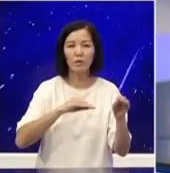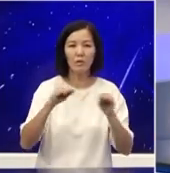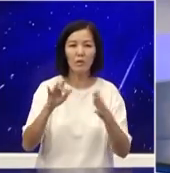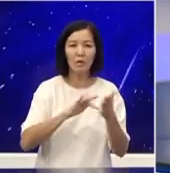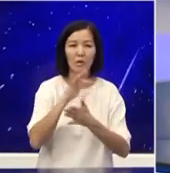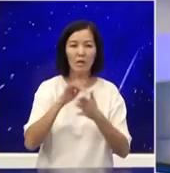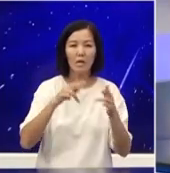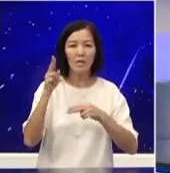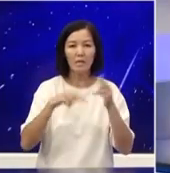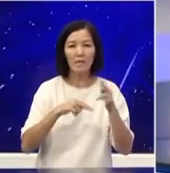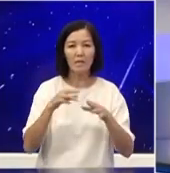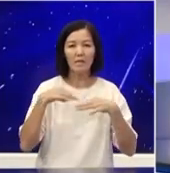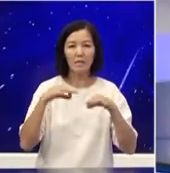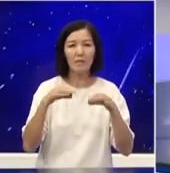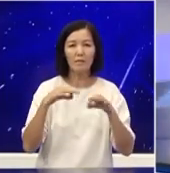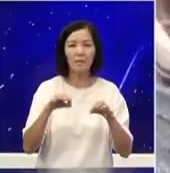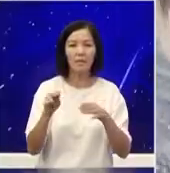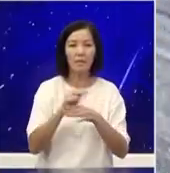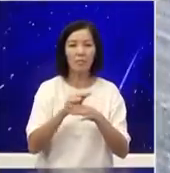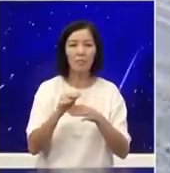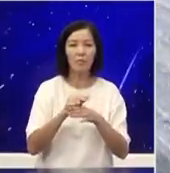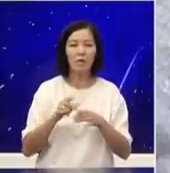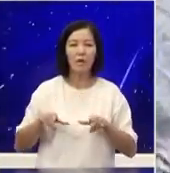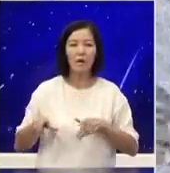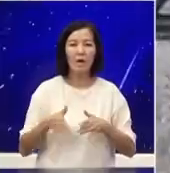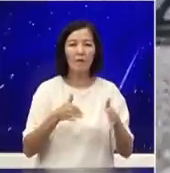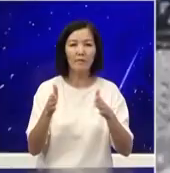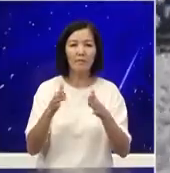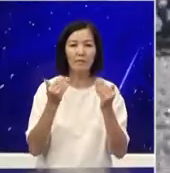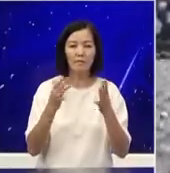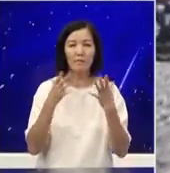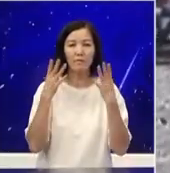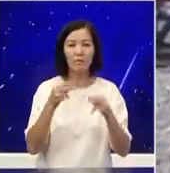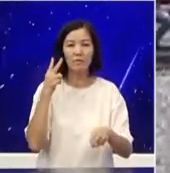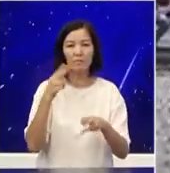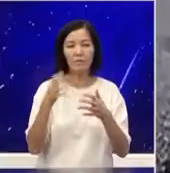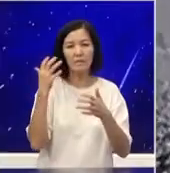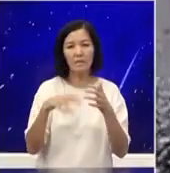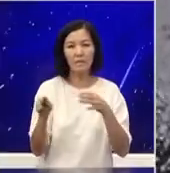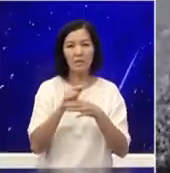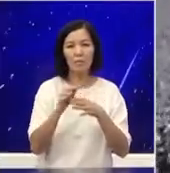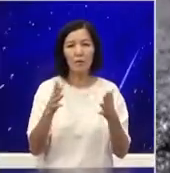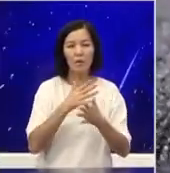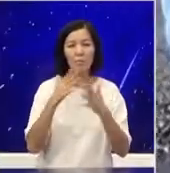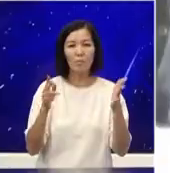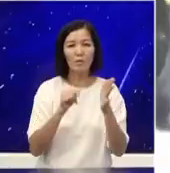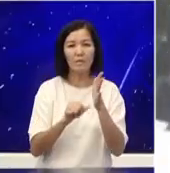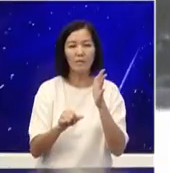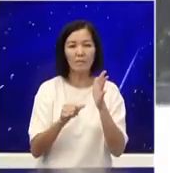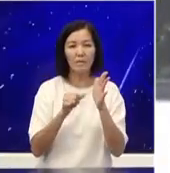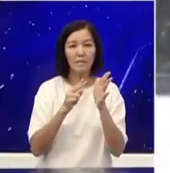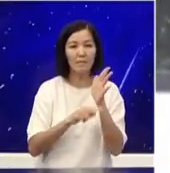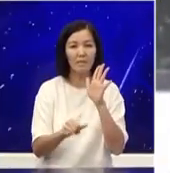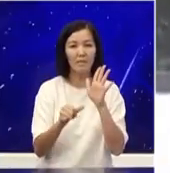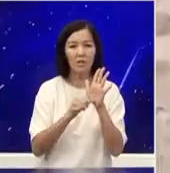продолжается строительство транспортных развязок и ремонт автополотна. На сегодняшний день завершен средний ремонт на более чем 76